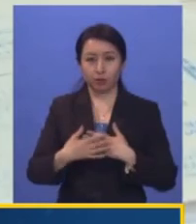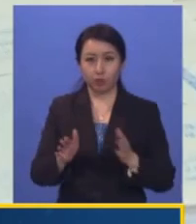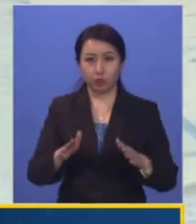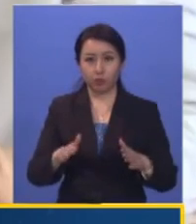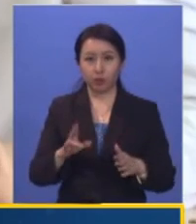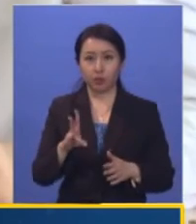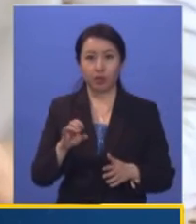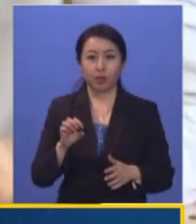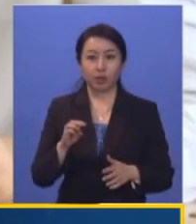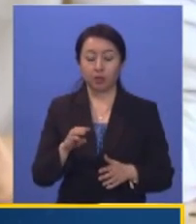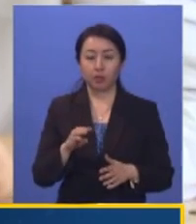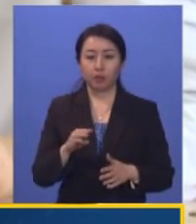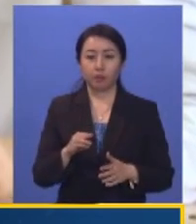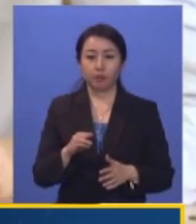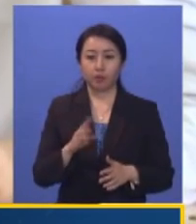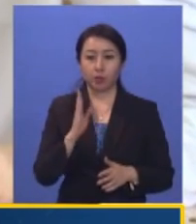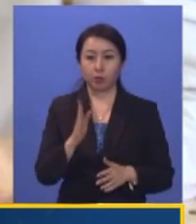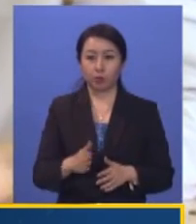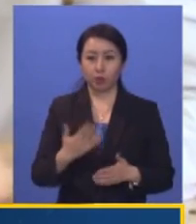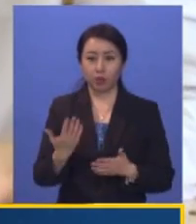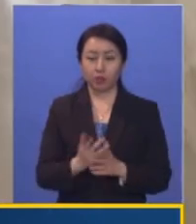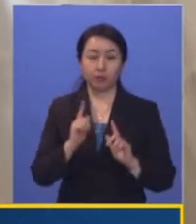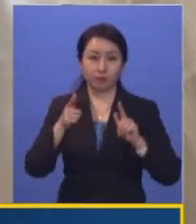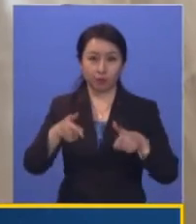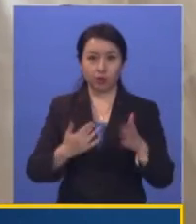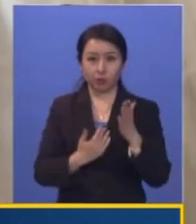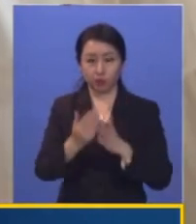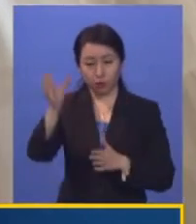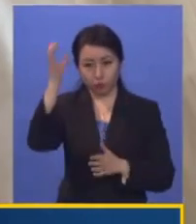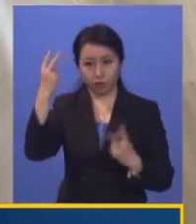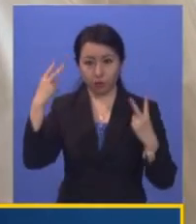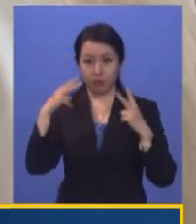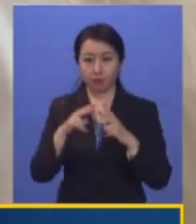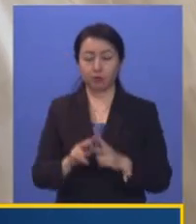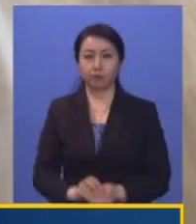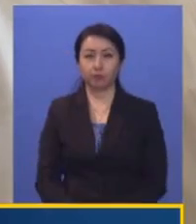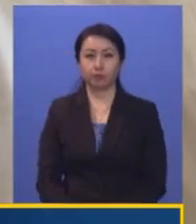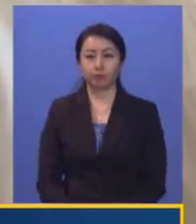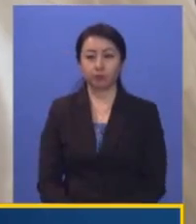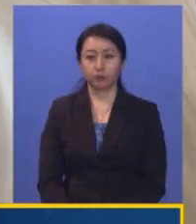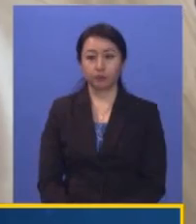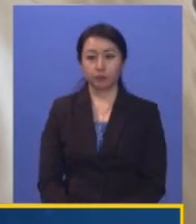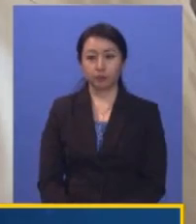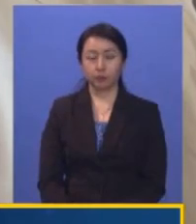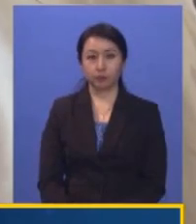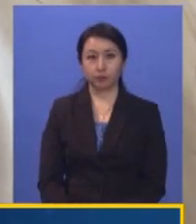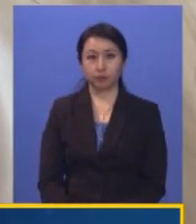национальное тестирование и станут абитуриентами высших учебных заведений. Адилия Кушекова, Михаил Казначеев, Служба новостей.